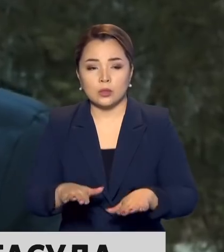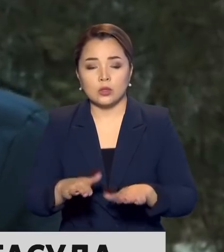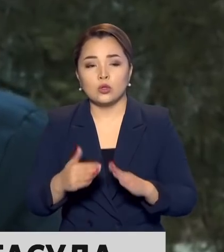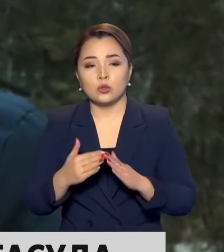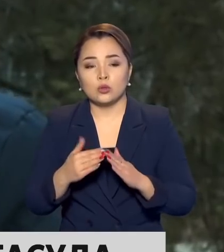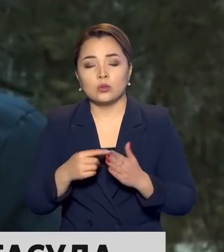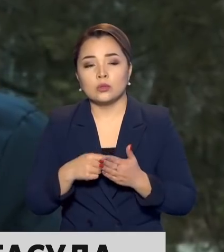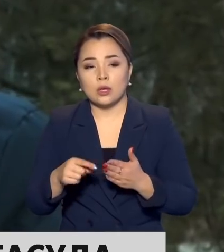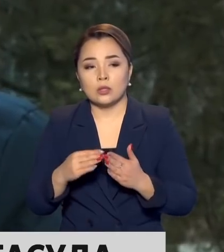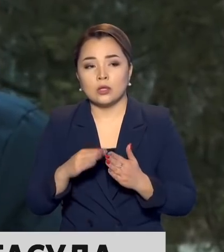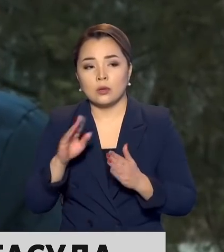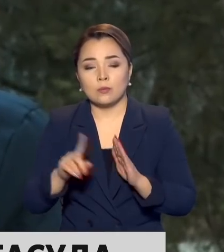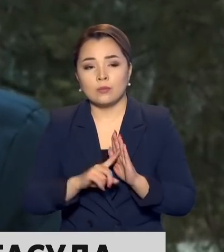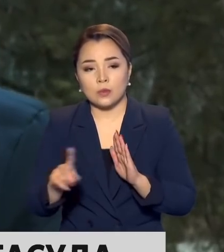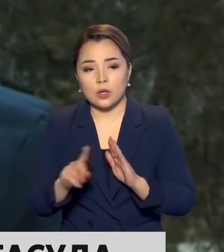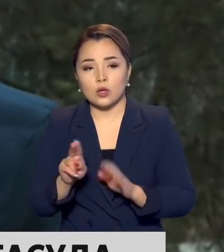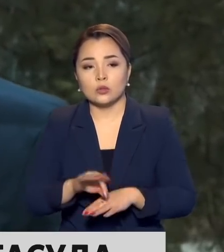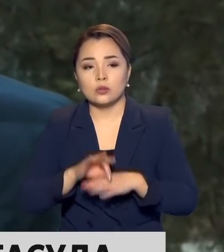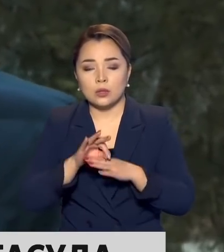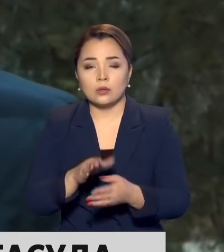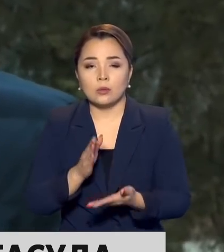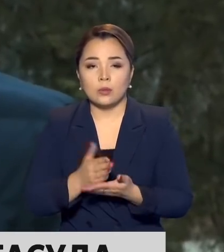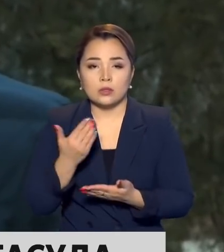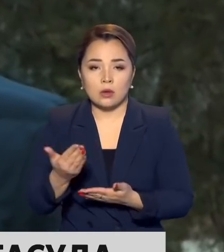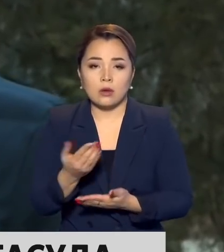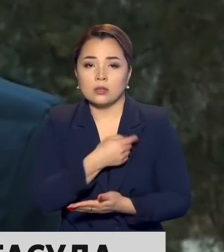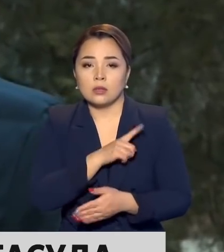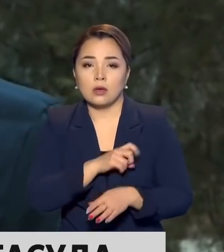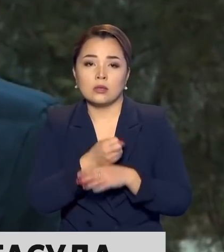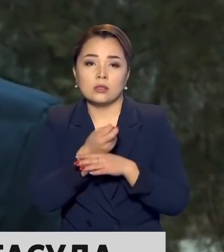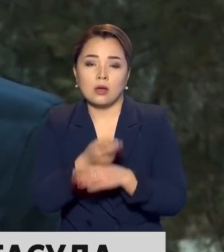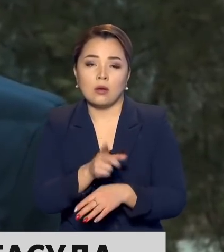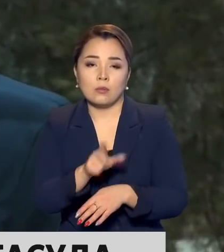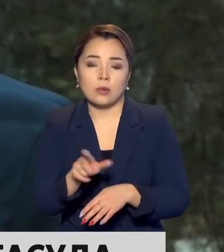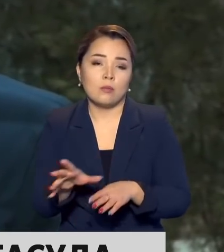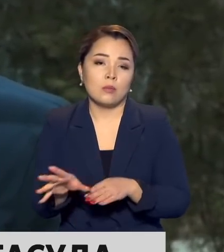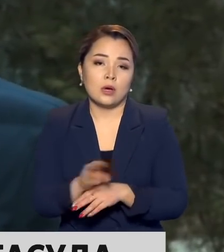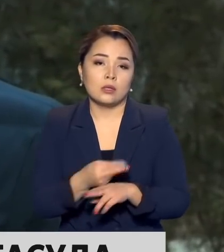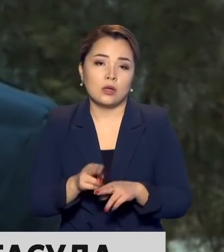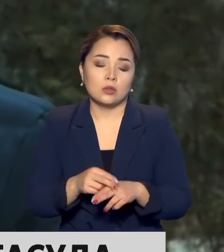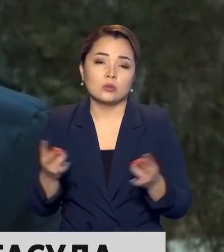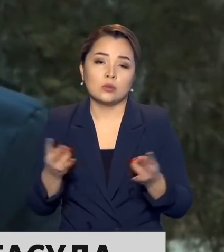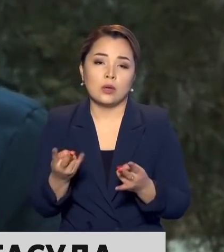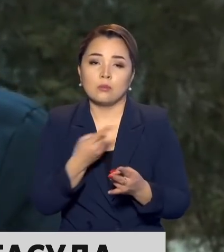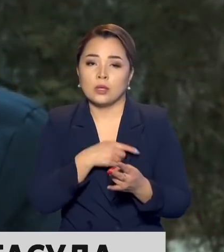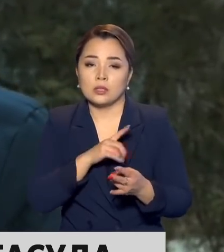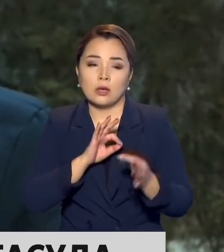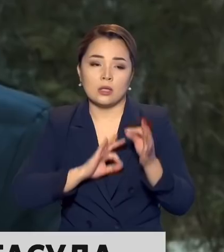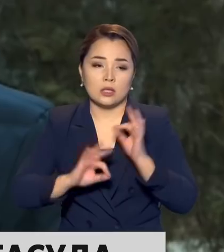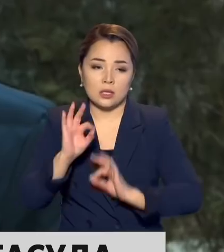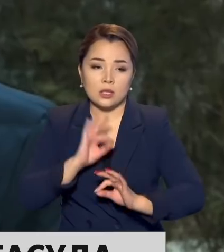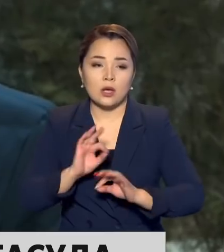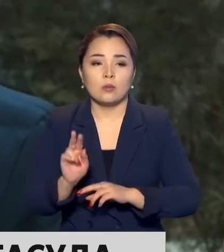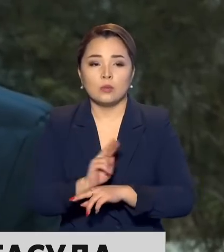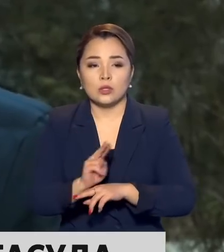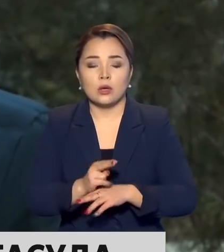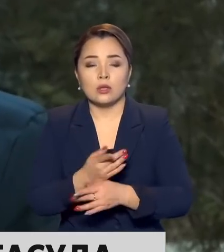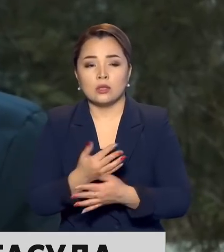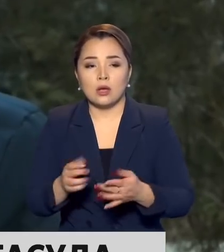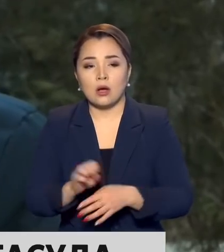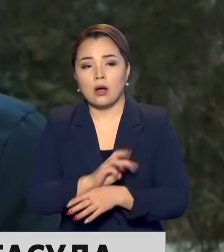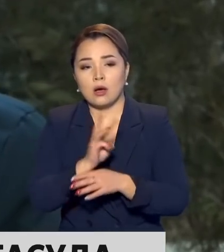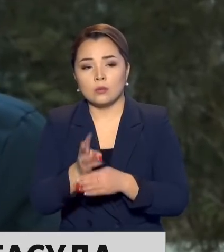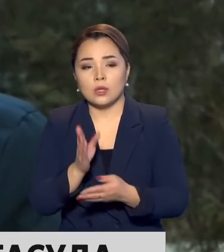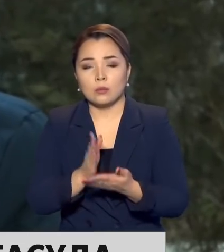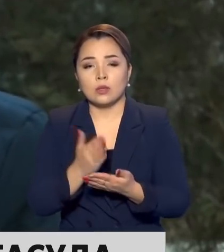жерлеріне жіберді, тұрғылықты тіркелген емханаларына. Стационарда жатқан барлық науқастар қажетті медикаменттермен, медициналық бұйымдармен толық